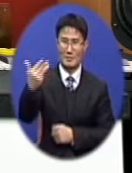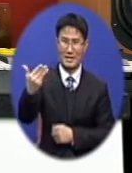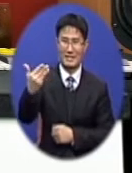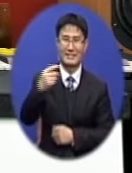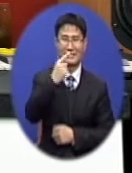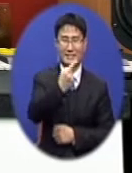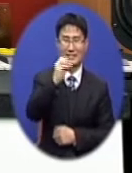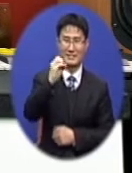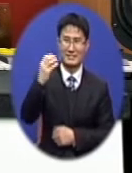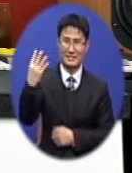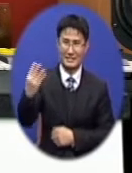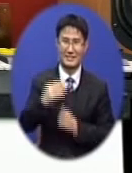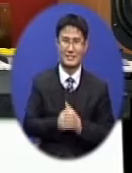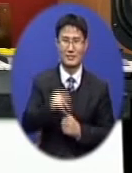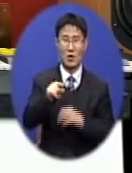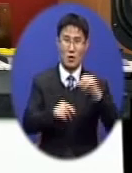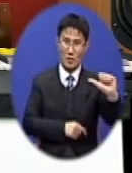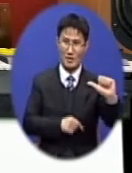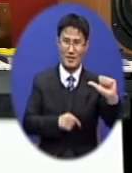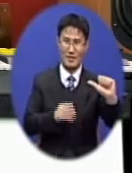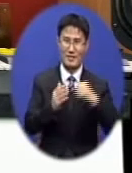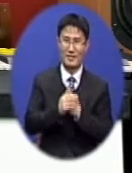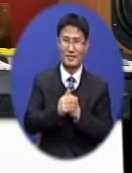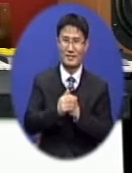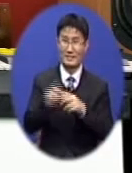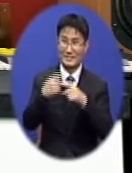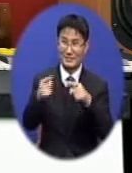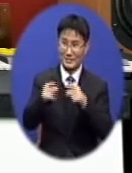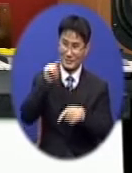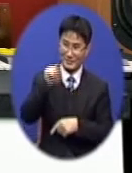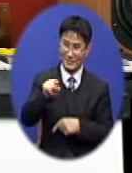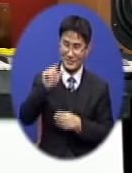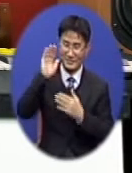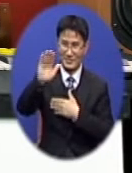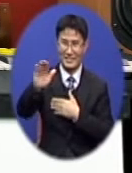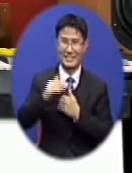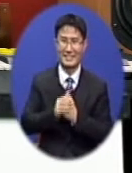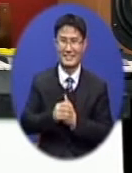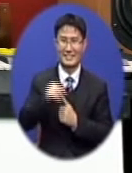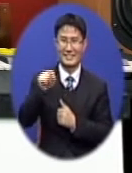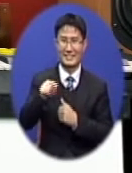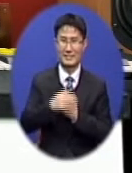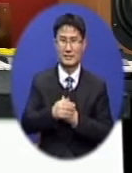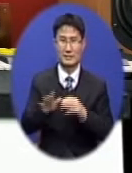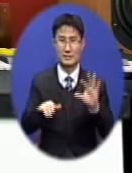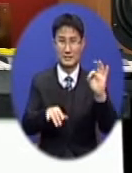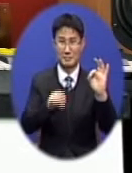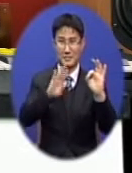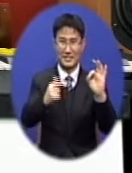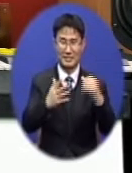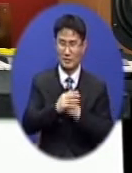ARS 060608에 1004번 누르시고 거기 5번 예 심사 예 거기 이제 번호를 누르시고 나서 여기에 10번